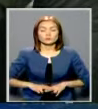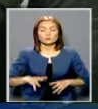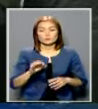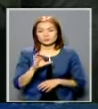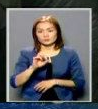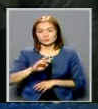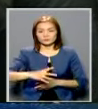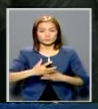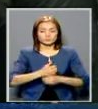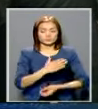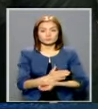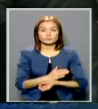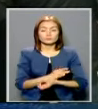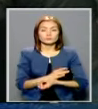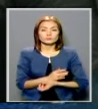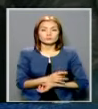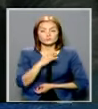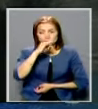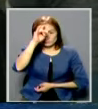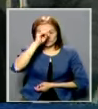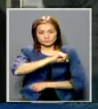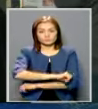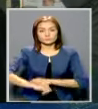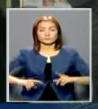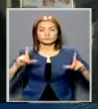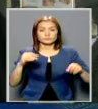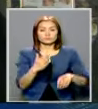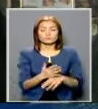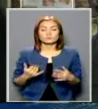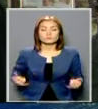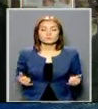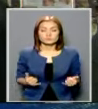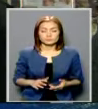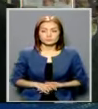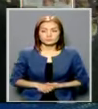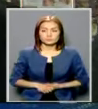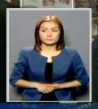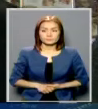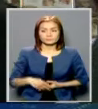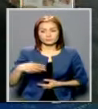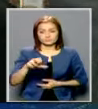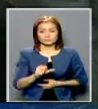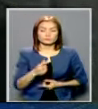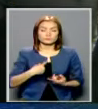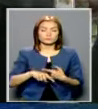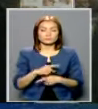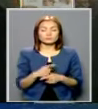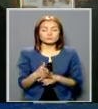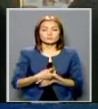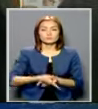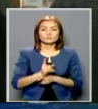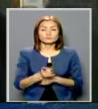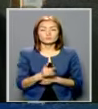осенью стало меньше, только отправили на казахстанскую территорию. Сейчас уже почти неделя, как мы вышли ловить